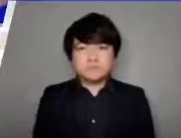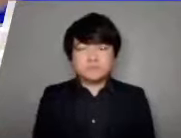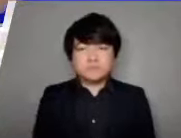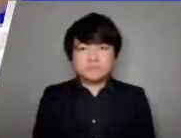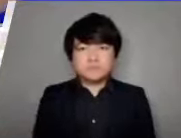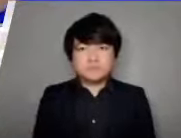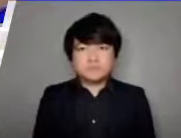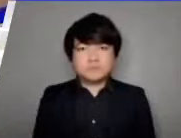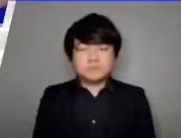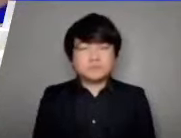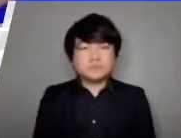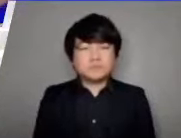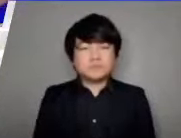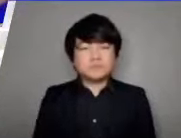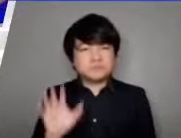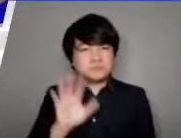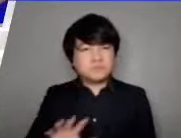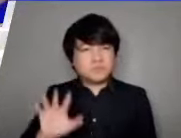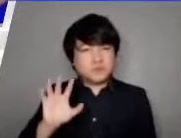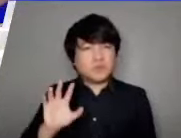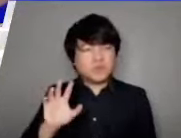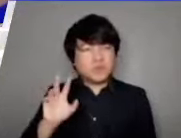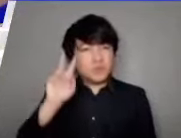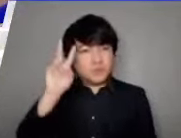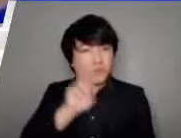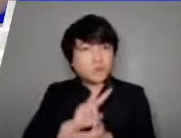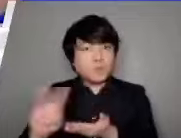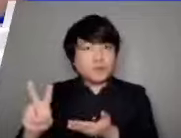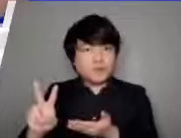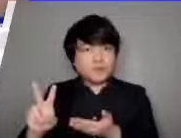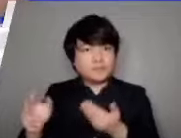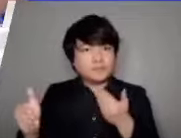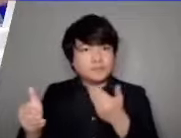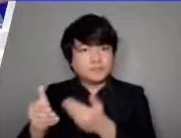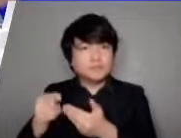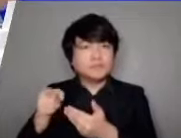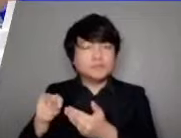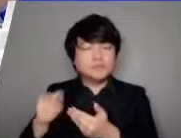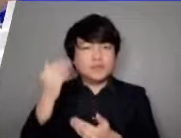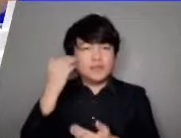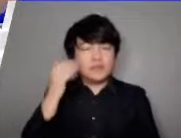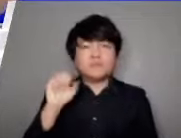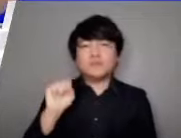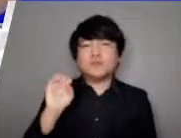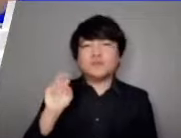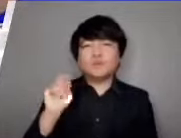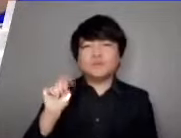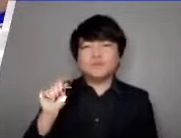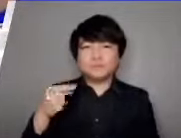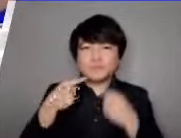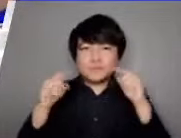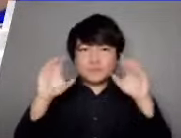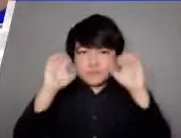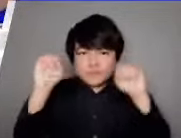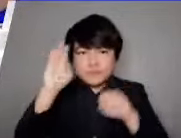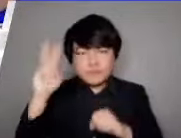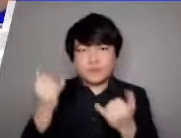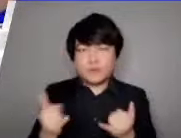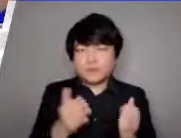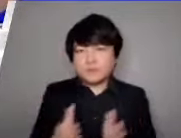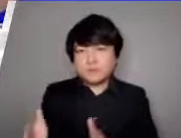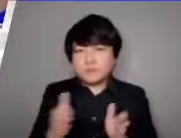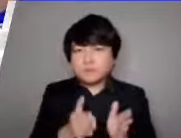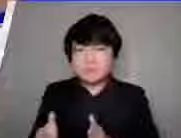Halos dalawang linggo bago ay ikatlong State of the Nation address ni Pangulong Bongbong Marcos, naghahanda na rin ang mga militanteng grupo para sa kanilang